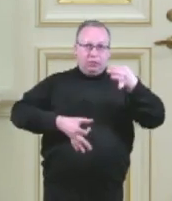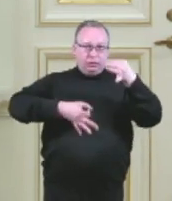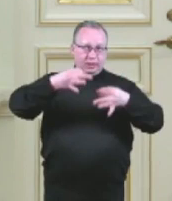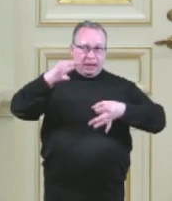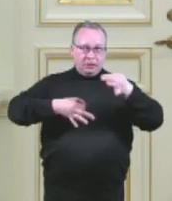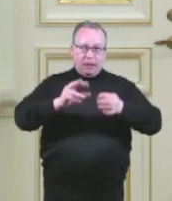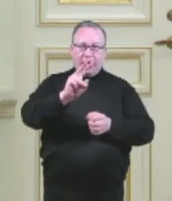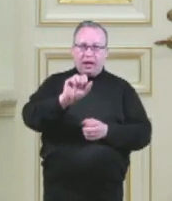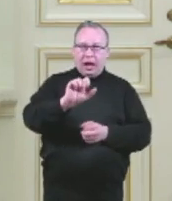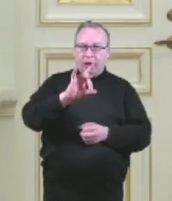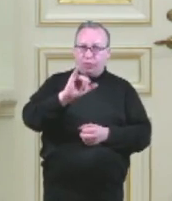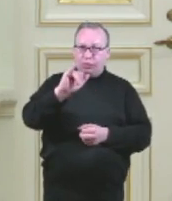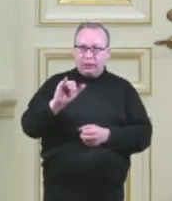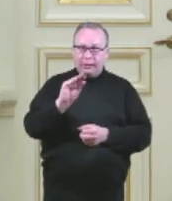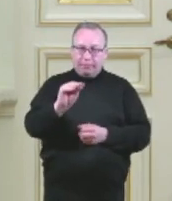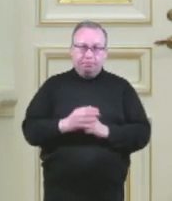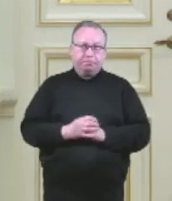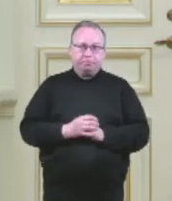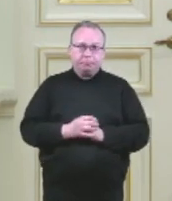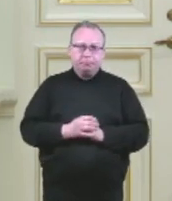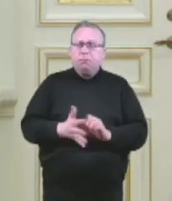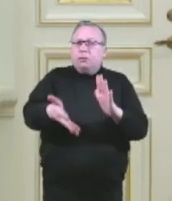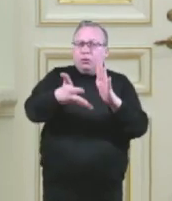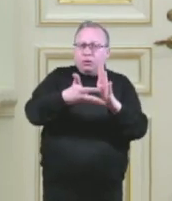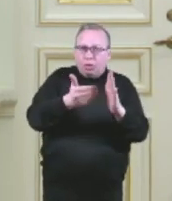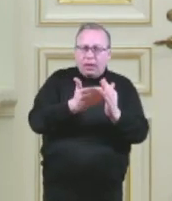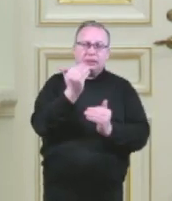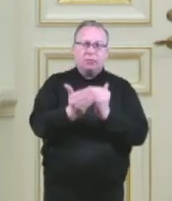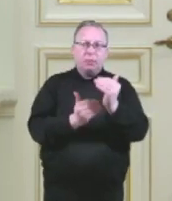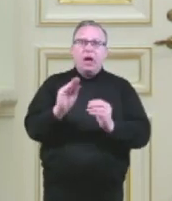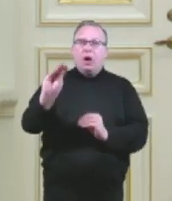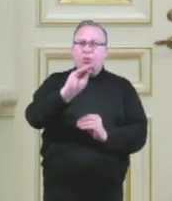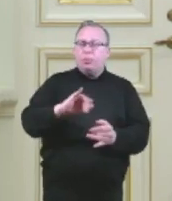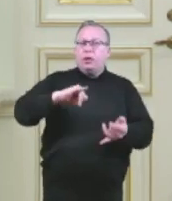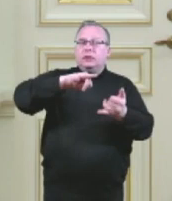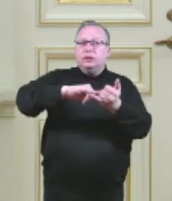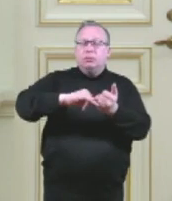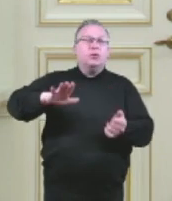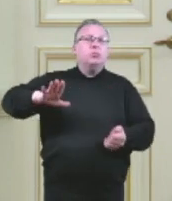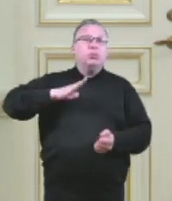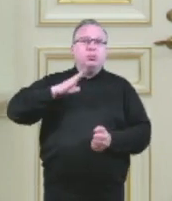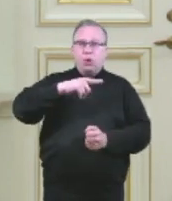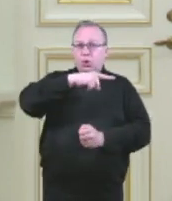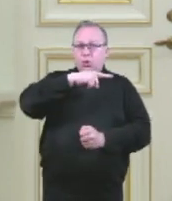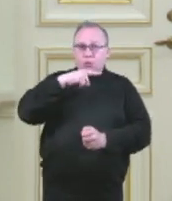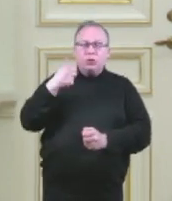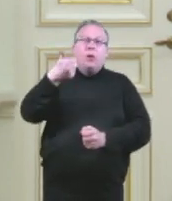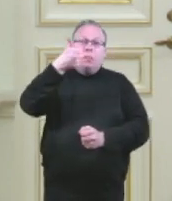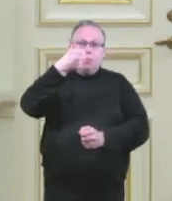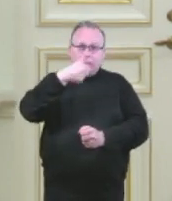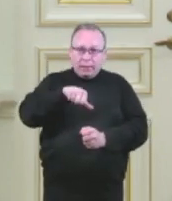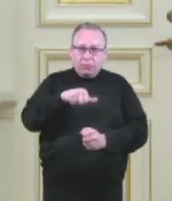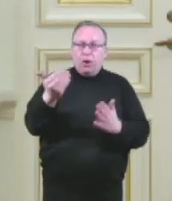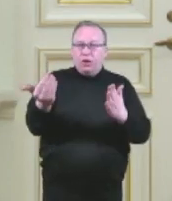tribunolą Hagoje. Vis aktualesnė tampa Europos istorinės atminties, Rusijos bandymų